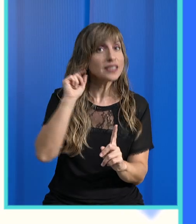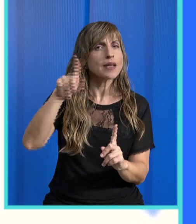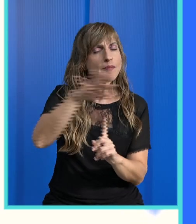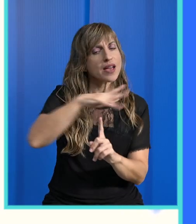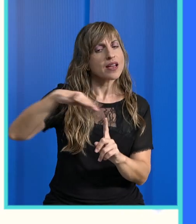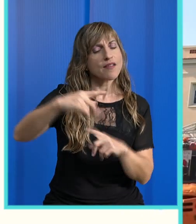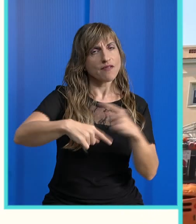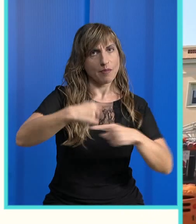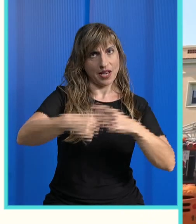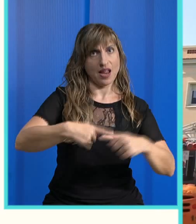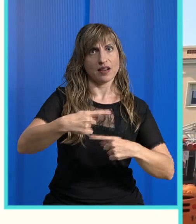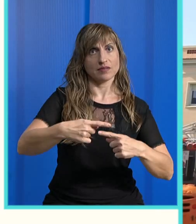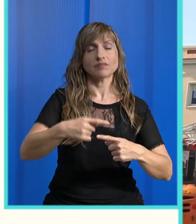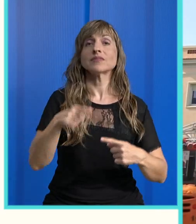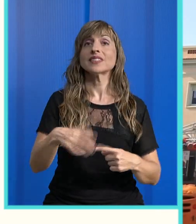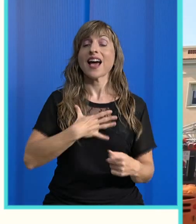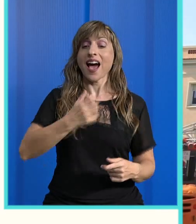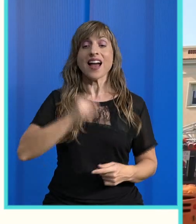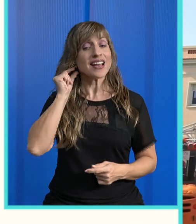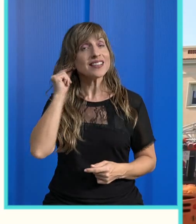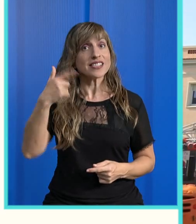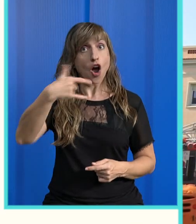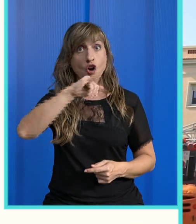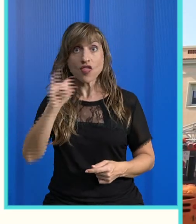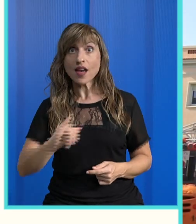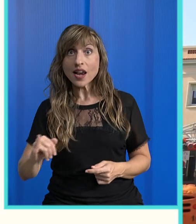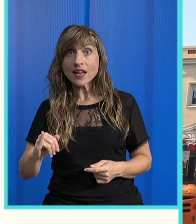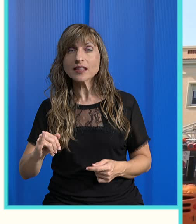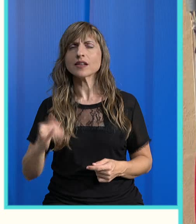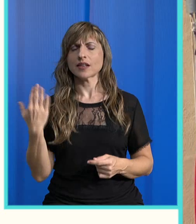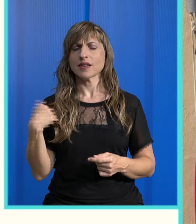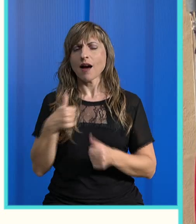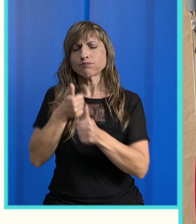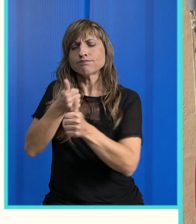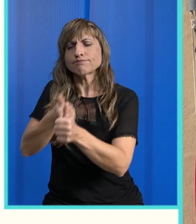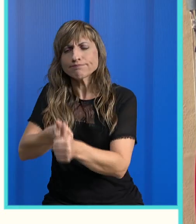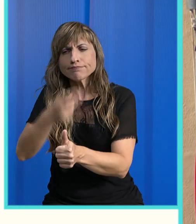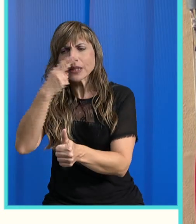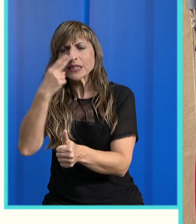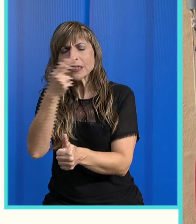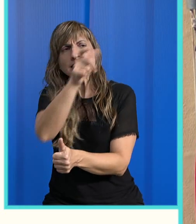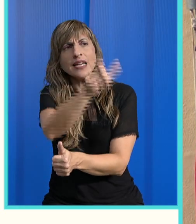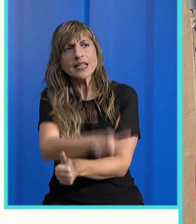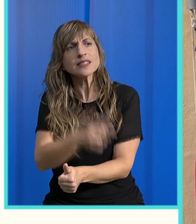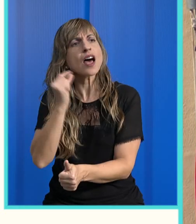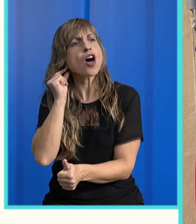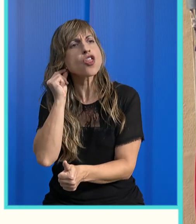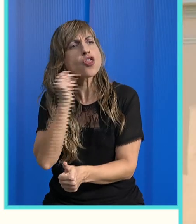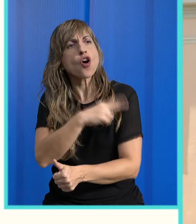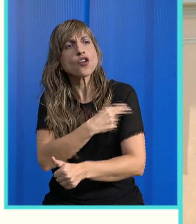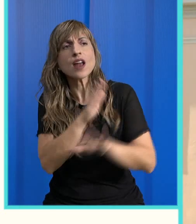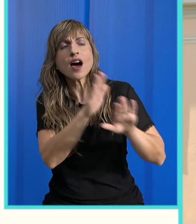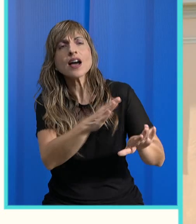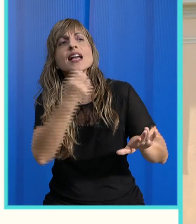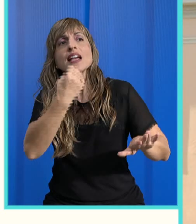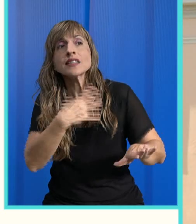El consistori explica que l'alcaldessa Mireia González està fent un seguiment dels fets i que s'ha interessat per l'estat de la dona que, segons diu, està ingressada